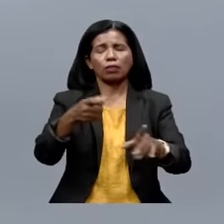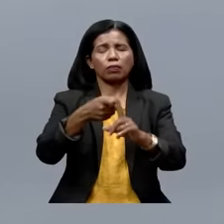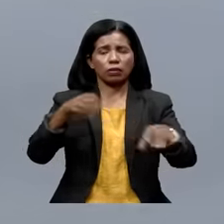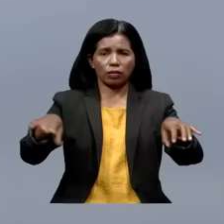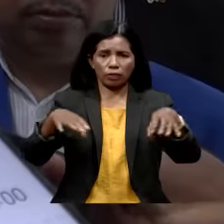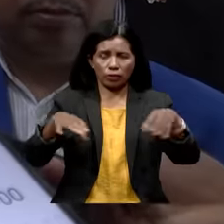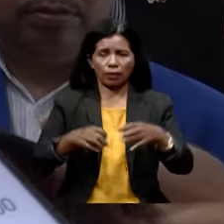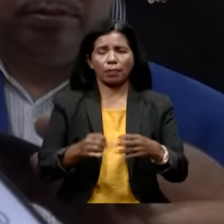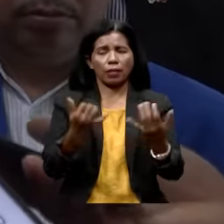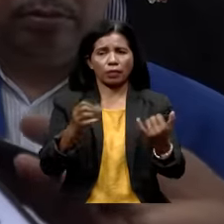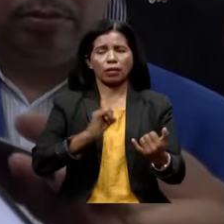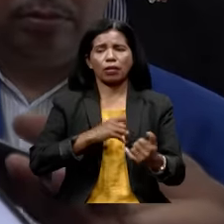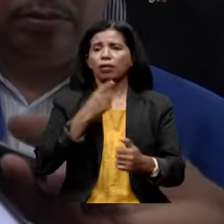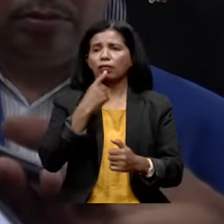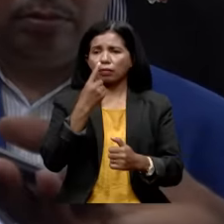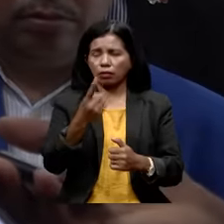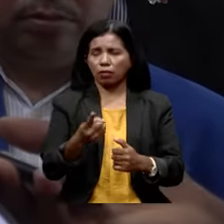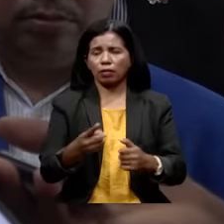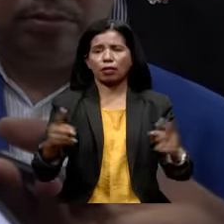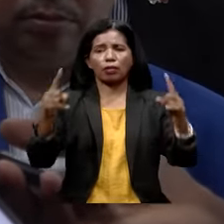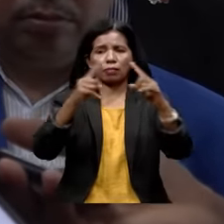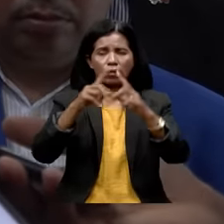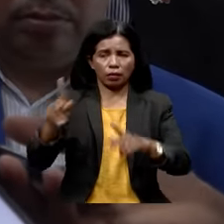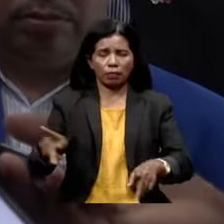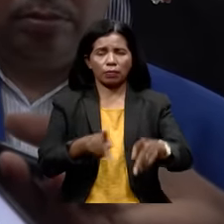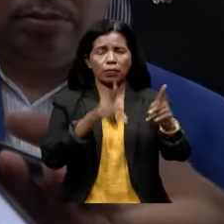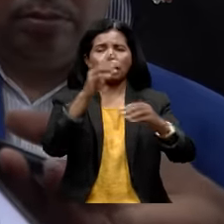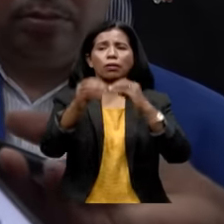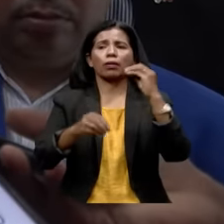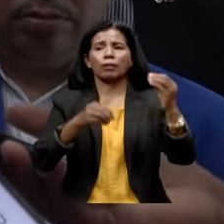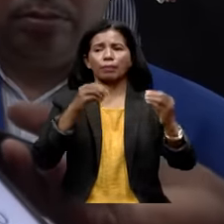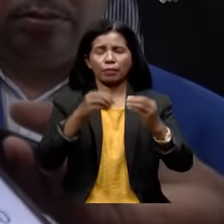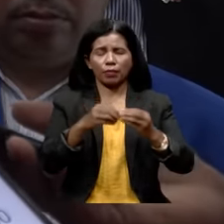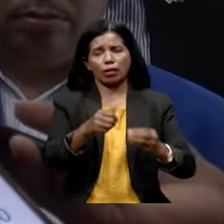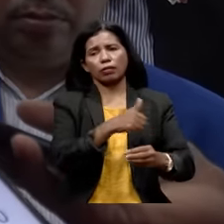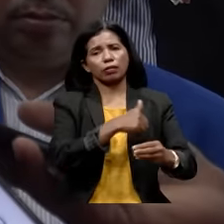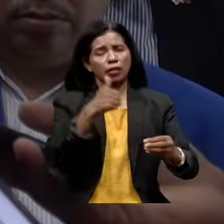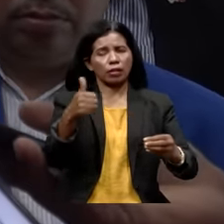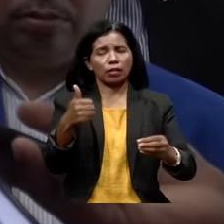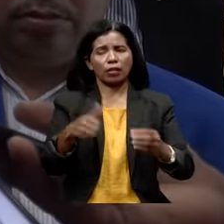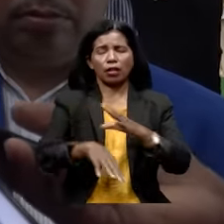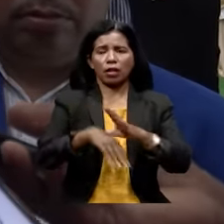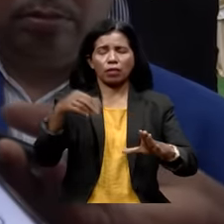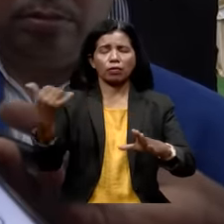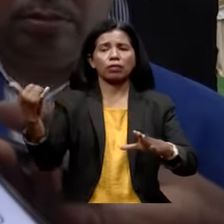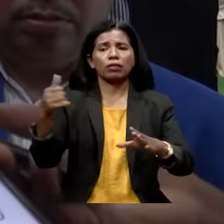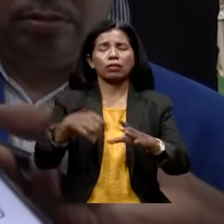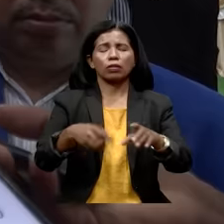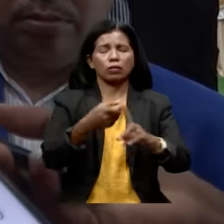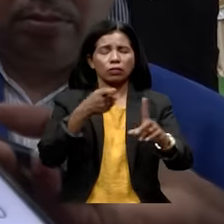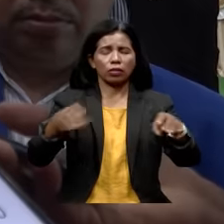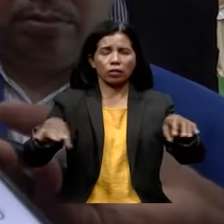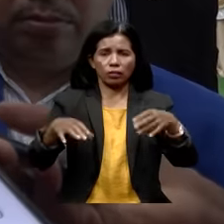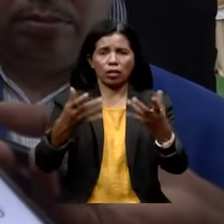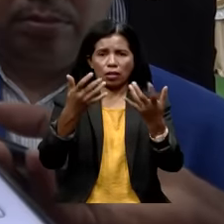Agora, hawa tu hati terdit iha ba publik, kata balu nebe makasai husi sistema, agora